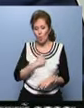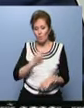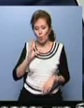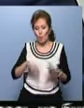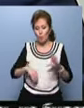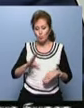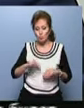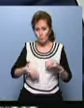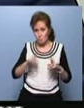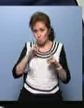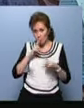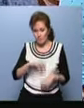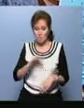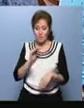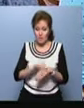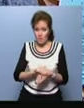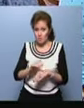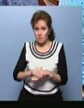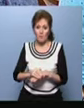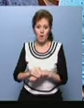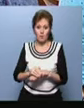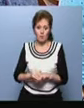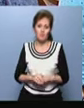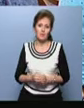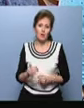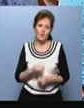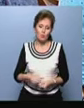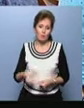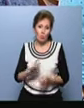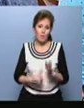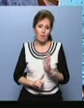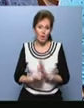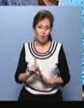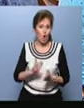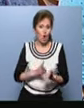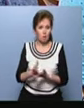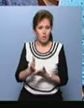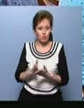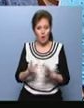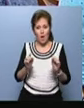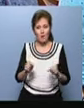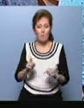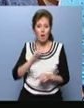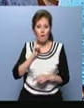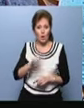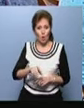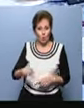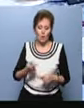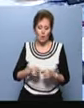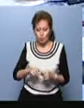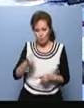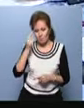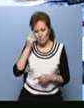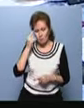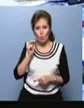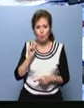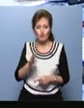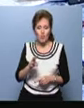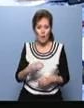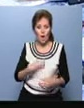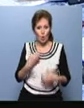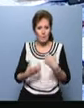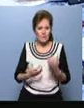выявляем, если такие факты. В Удмуртии уже начались обращения от тех молодых людей, которые понимают, чем грозит уклонение от